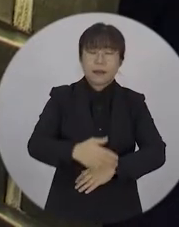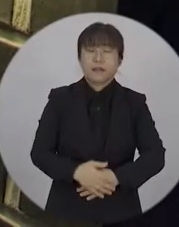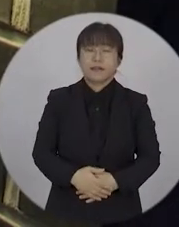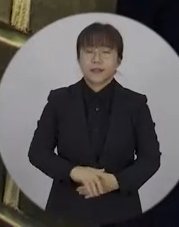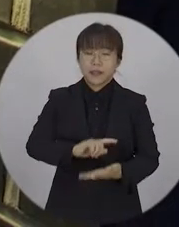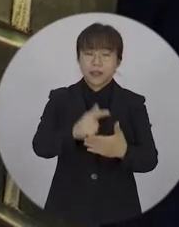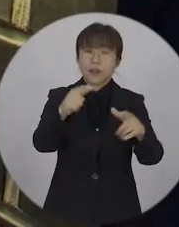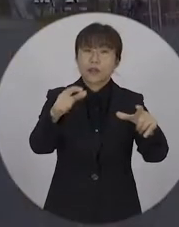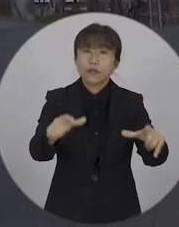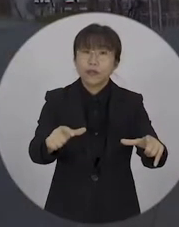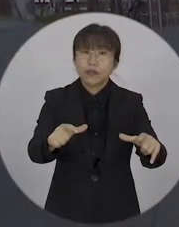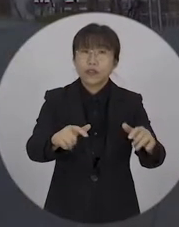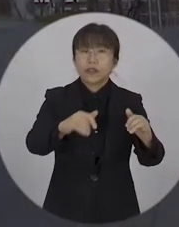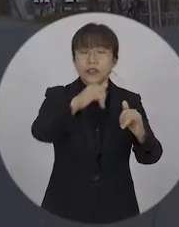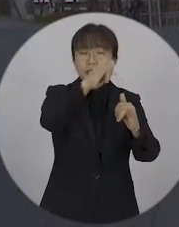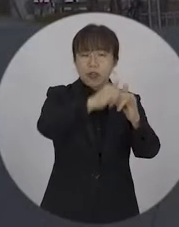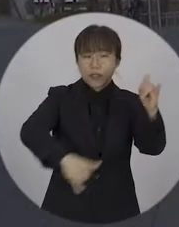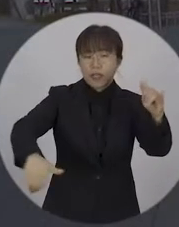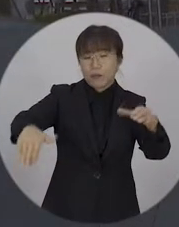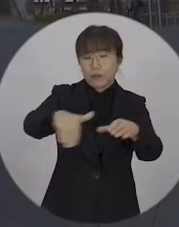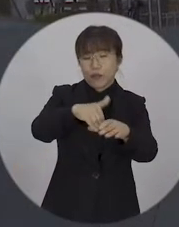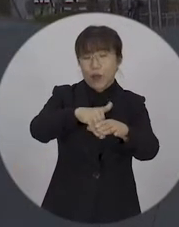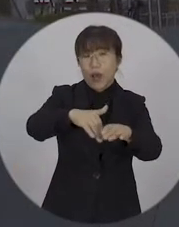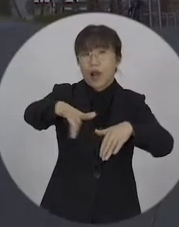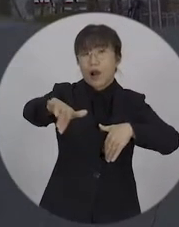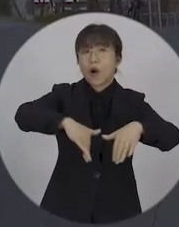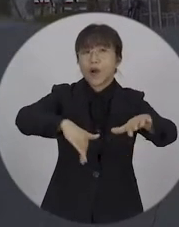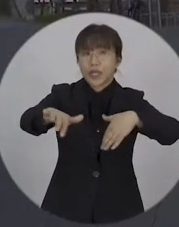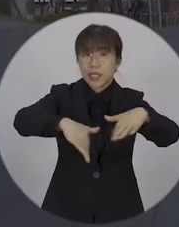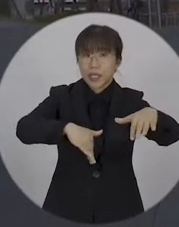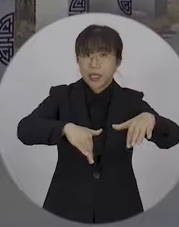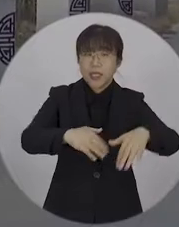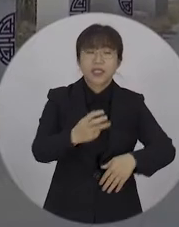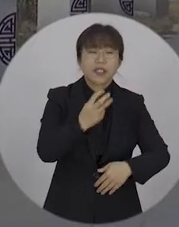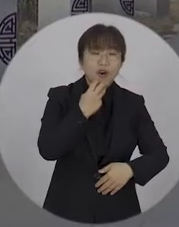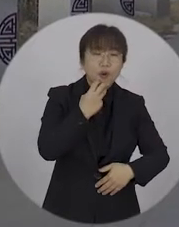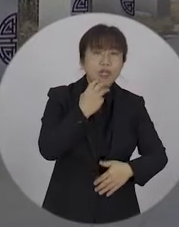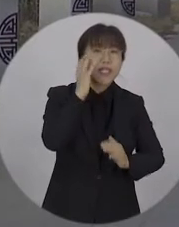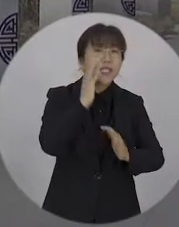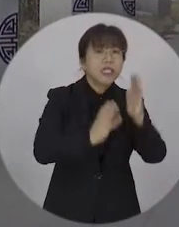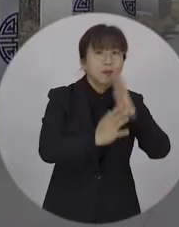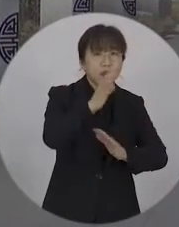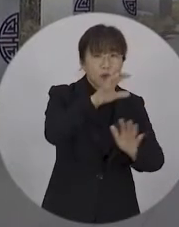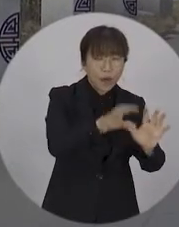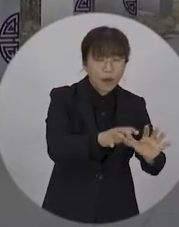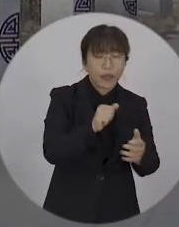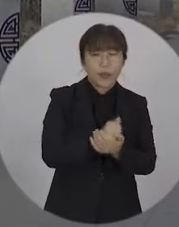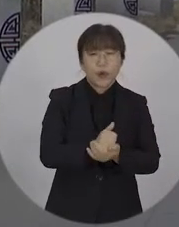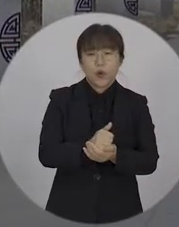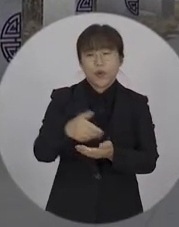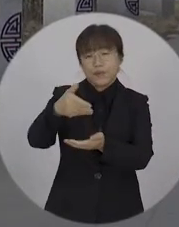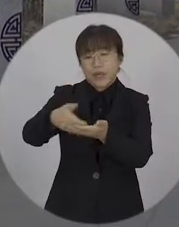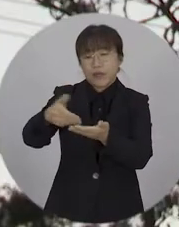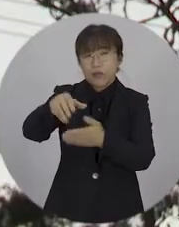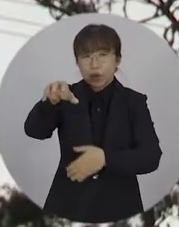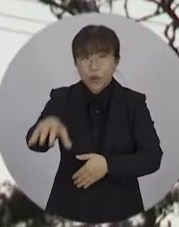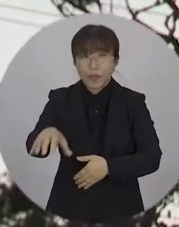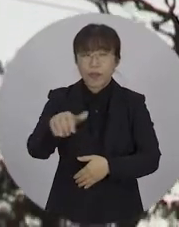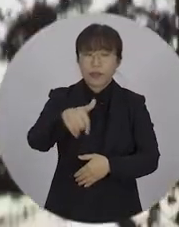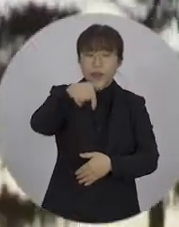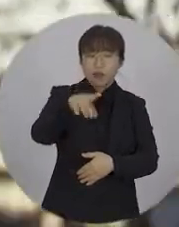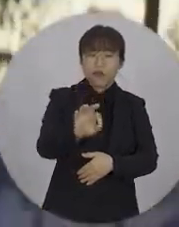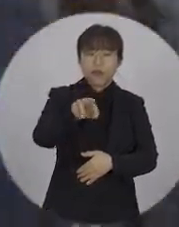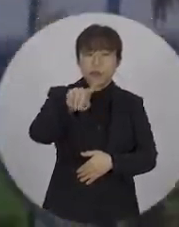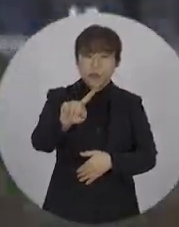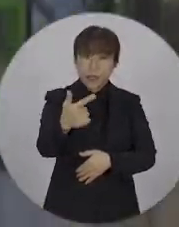했습니다. 강서구는 강서 역사 문화 거리가 마곡 서울식물원, 겸재정선 미술관, 궁산